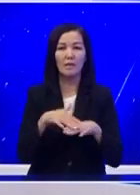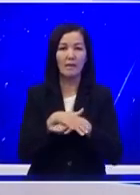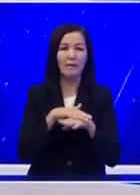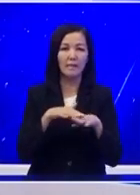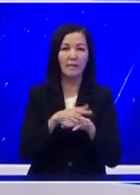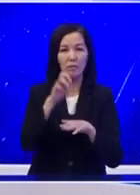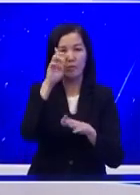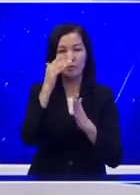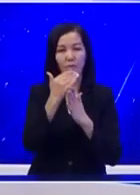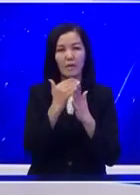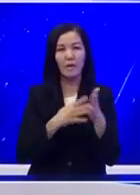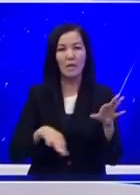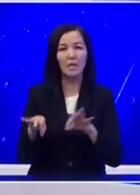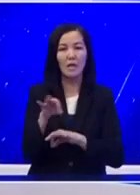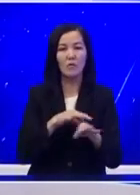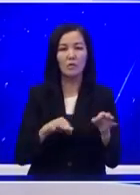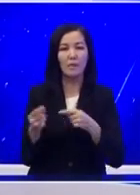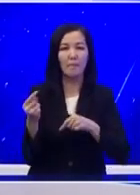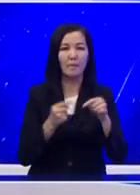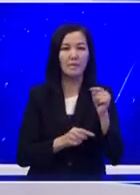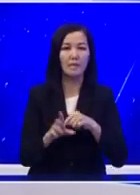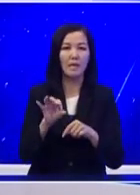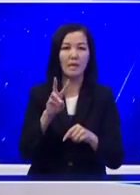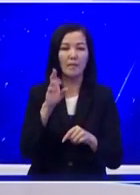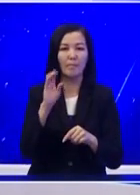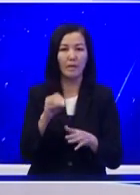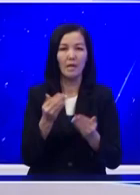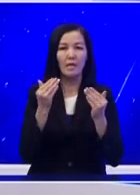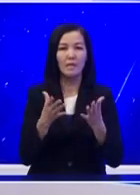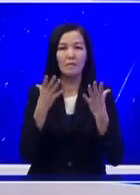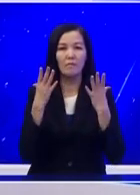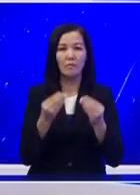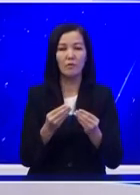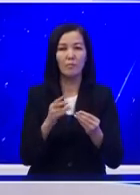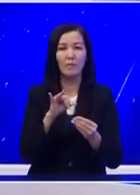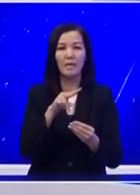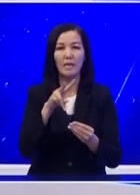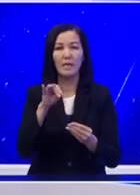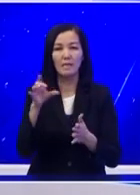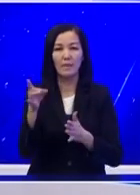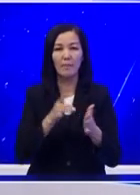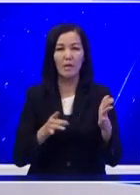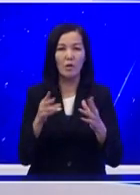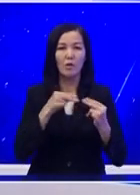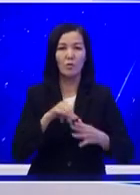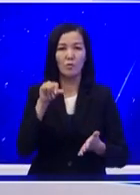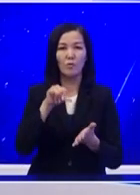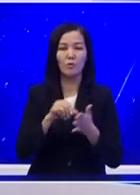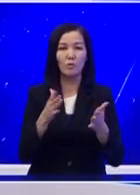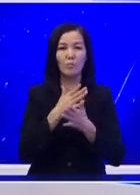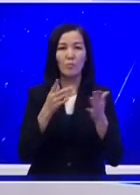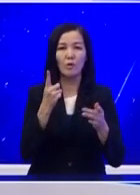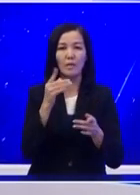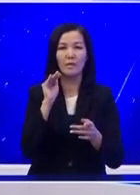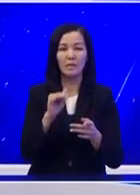стали государственные программы «Дорожная карта бизнеса» и «Ембек». На сегодня в одном только Илийском районе трудоустроены более